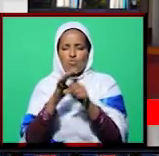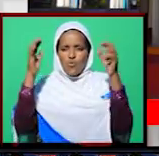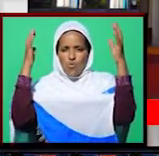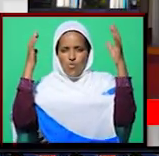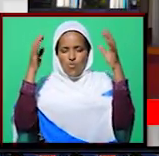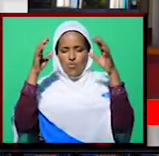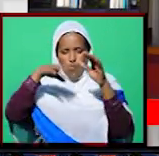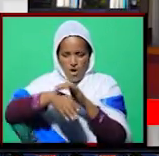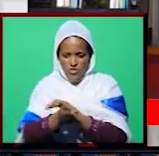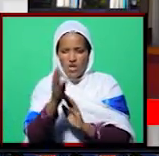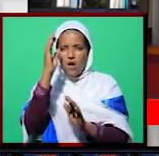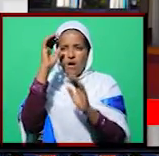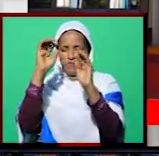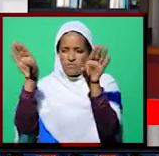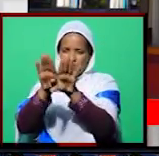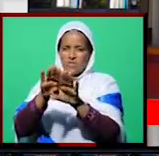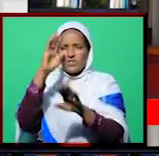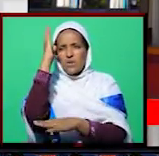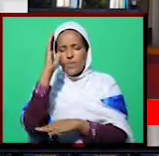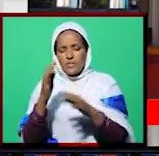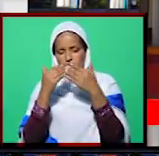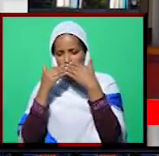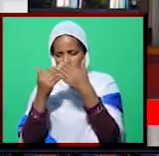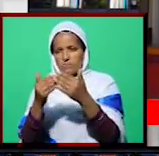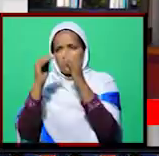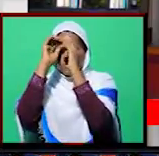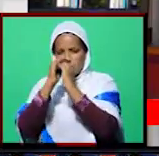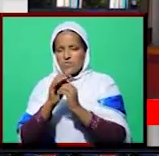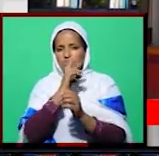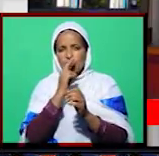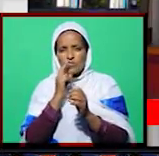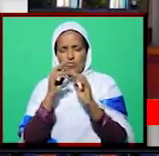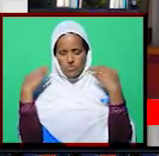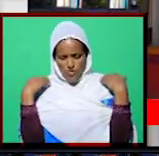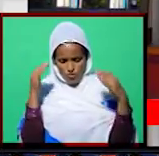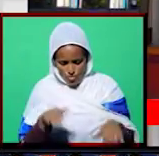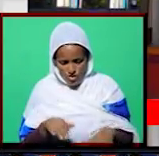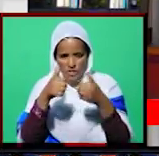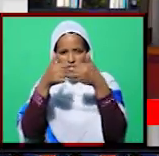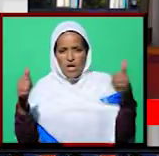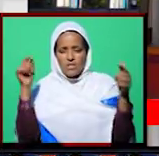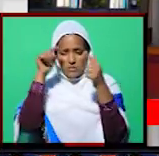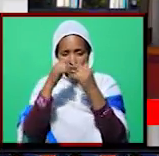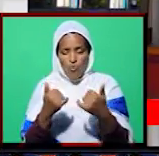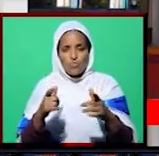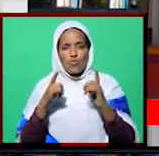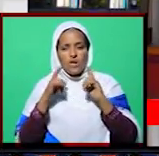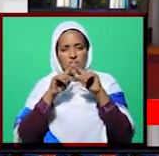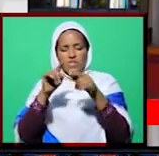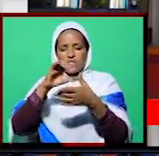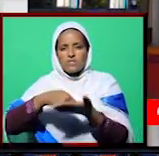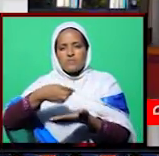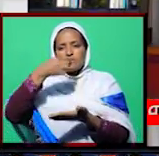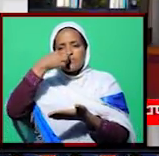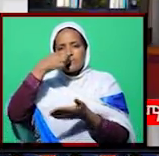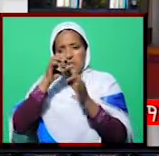ሙሉ ዋሻ ዘግተህ እግዚአብሔር ስታመልከውስ ደስ ታሰኘው ኖርሃል ካንደበትህ ጸሎት ከጉልበትህ ስግደት ሳይለይ እስካሁን